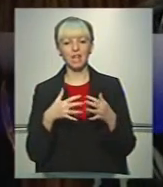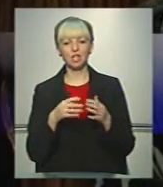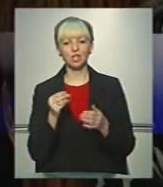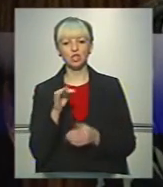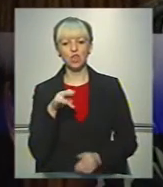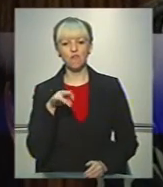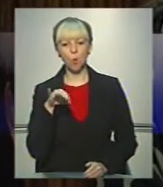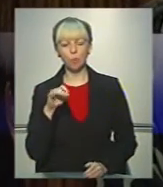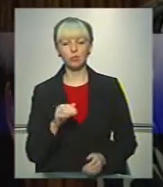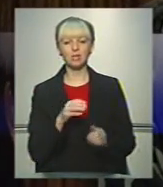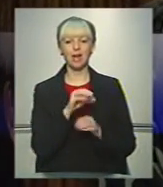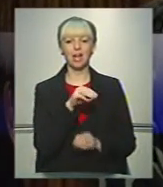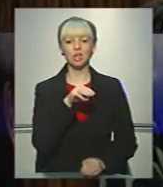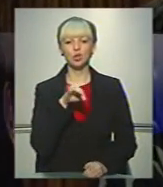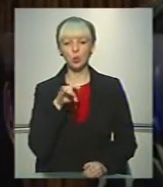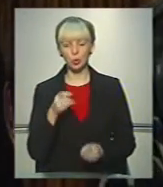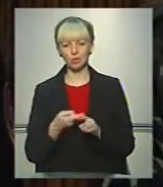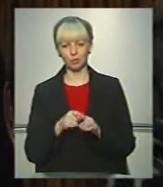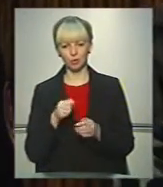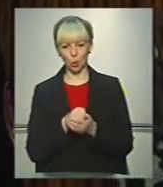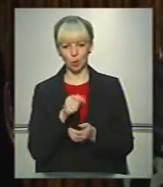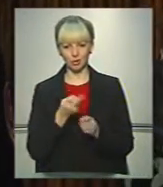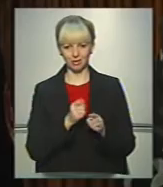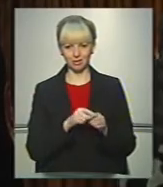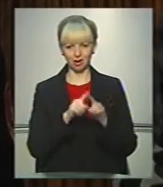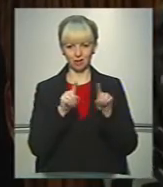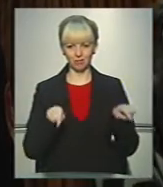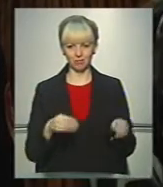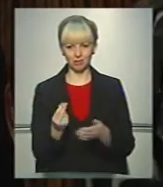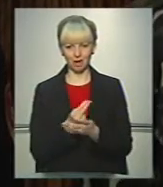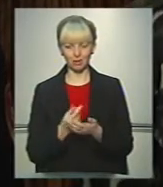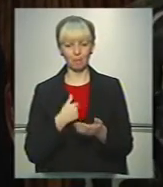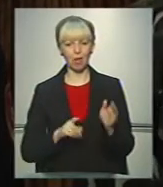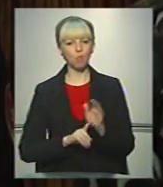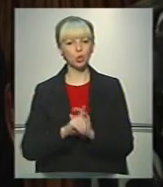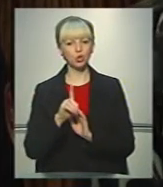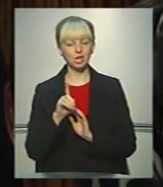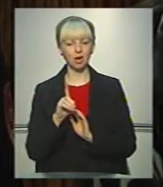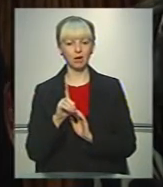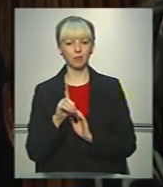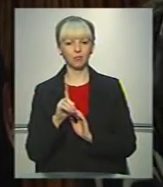і етюди, ескізи до цих картин. Значить, ми починаємо